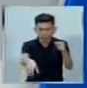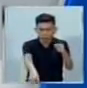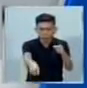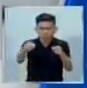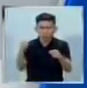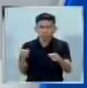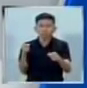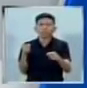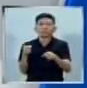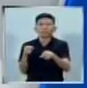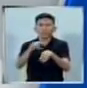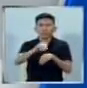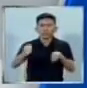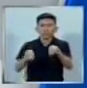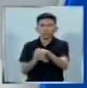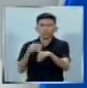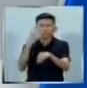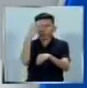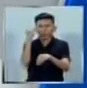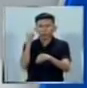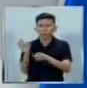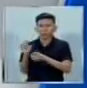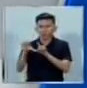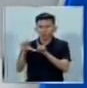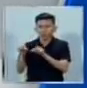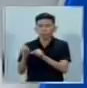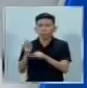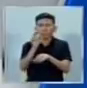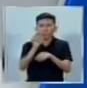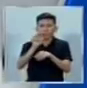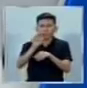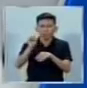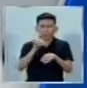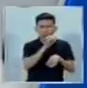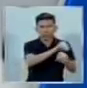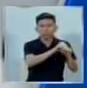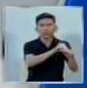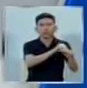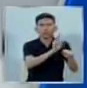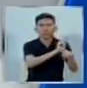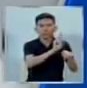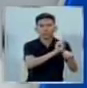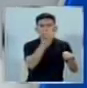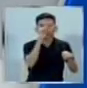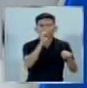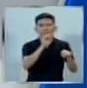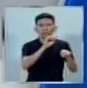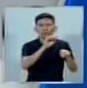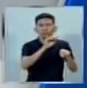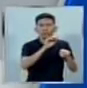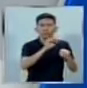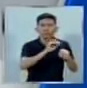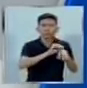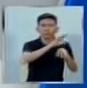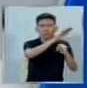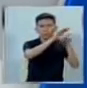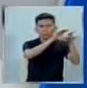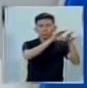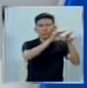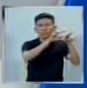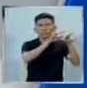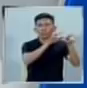yun yung ginamit doon sa manual na pag-upload nung mga election return galing nga doon sa clustered precinct na